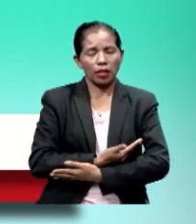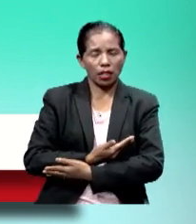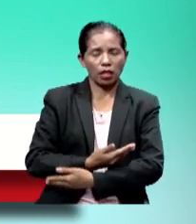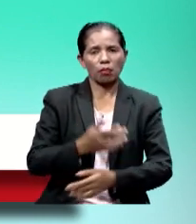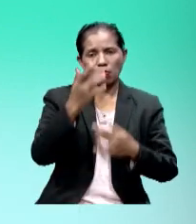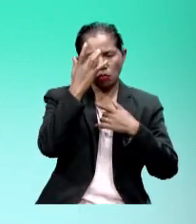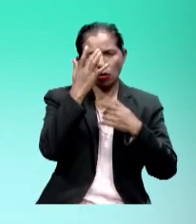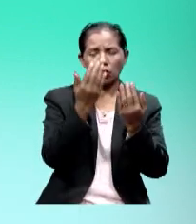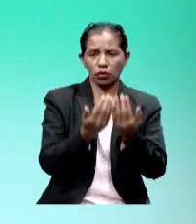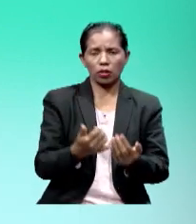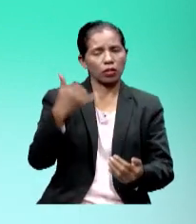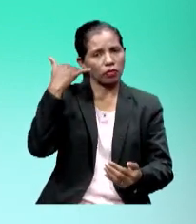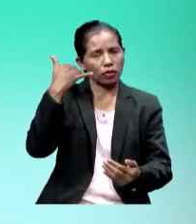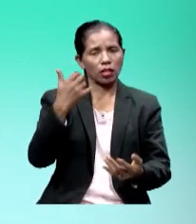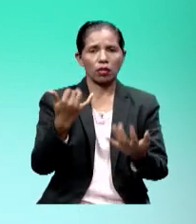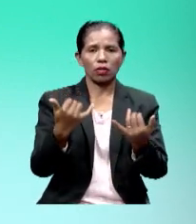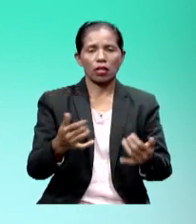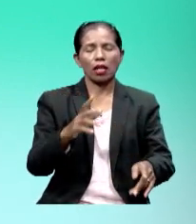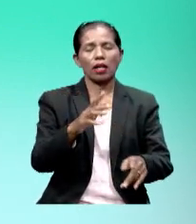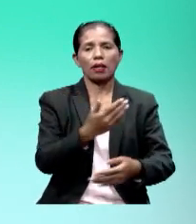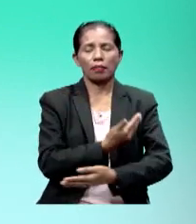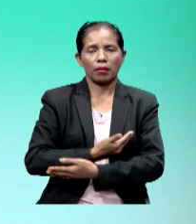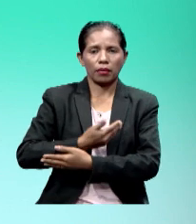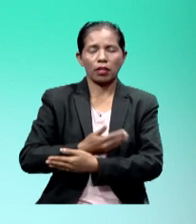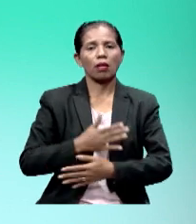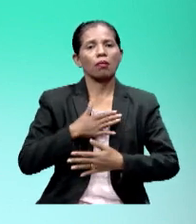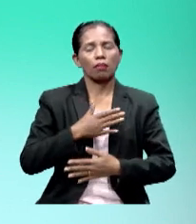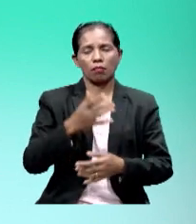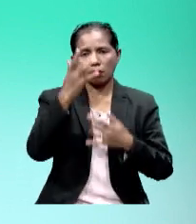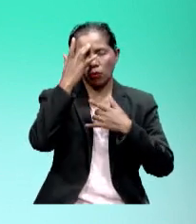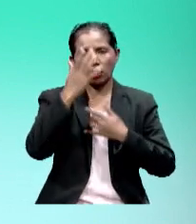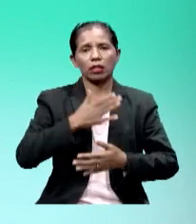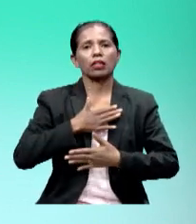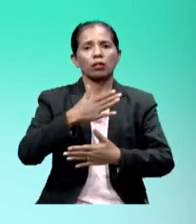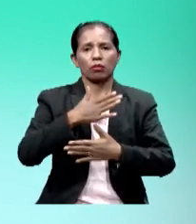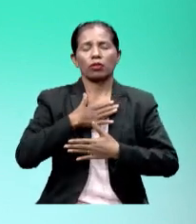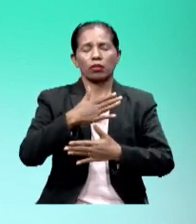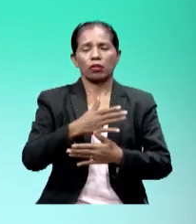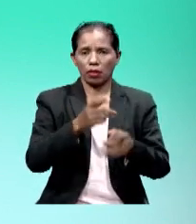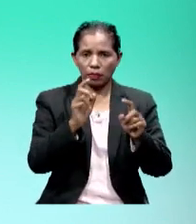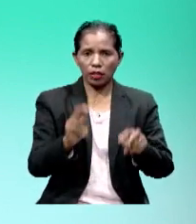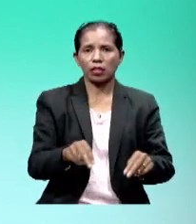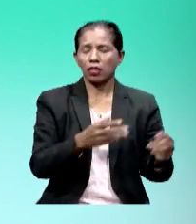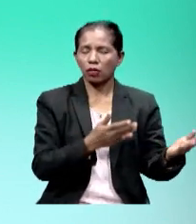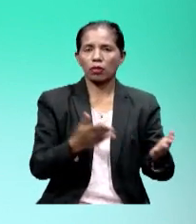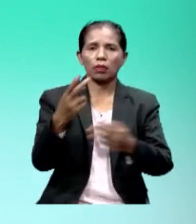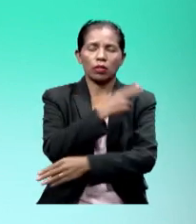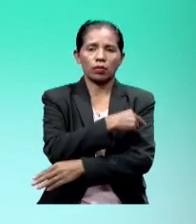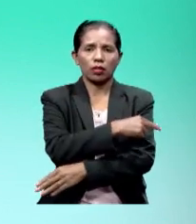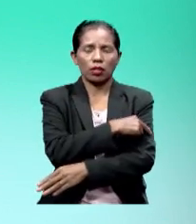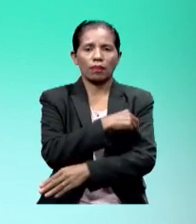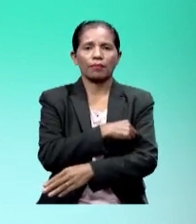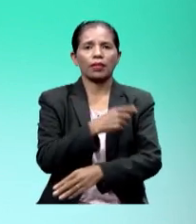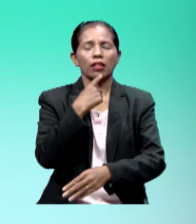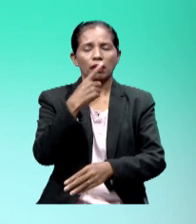dia sefi agora pasel la bebe ne mia isbotela. Nee persija be luri ba sentru Saudi antau dan fuate